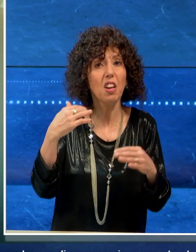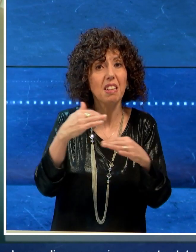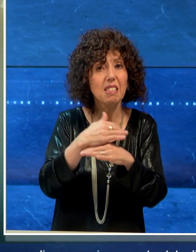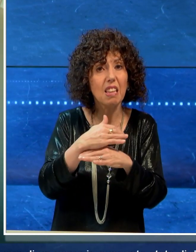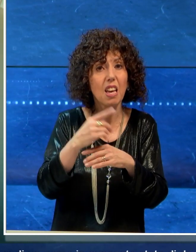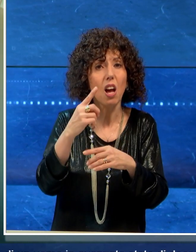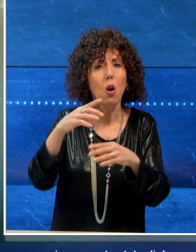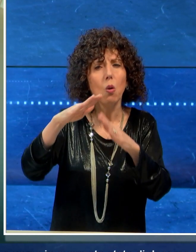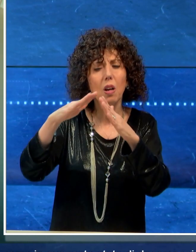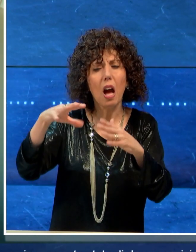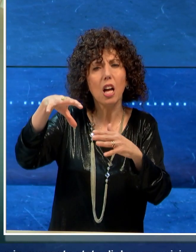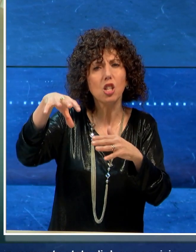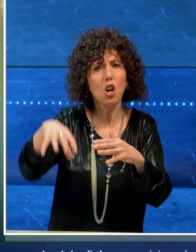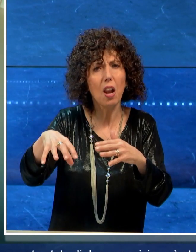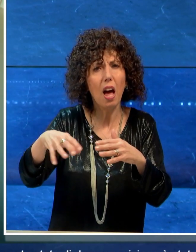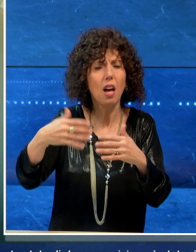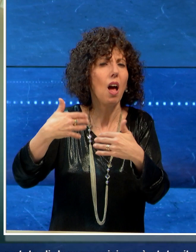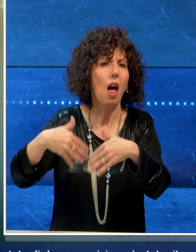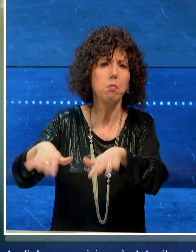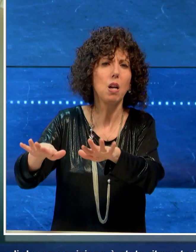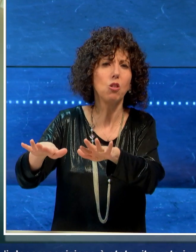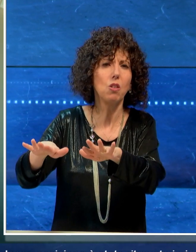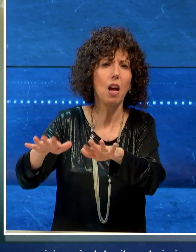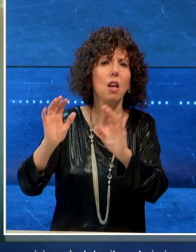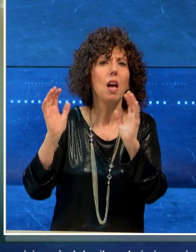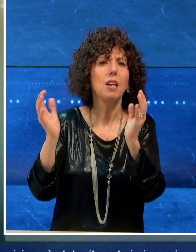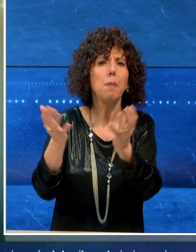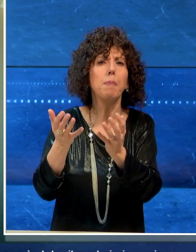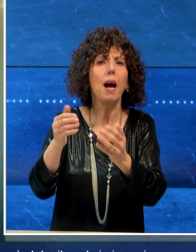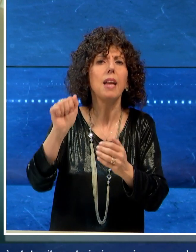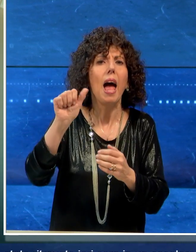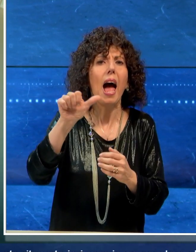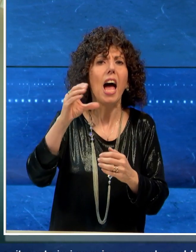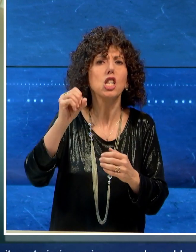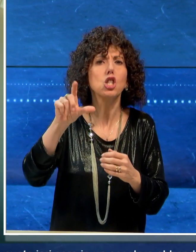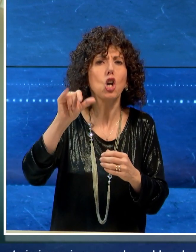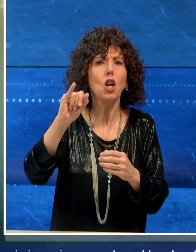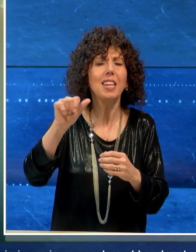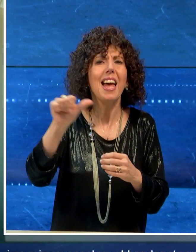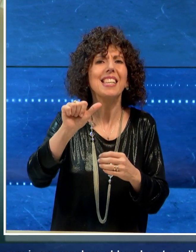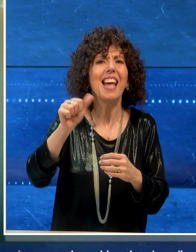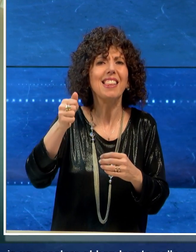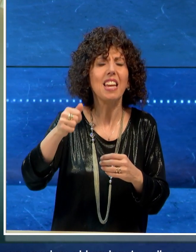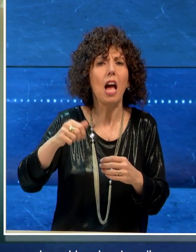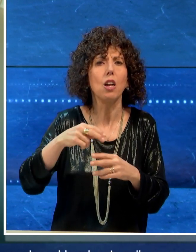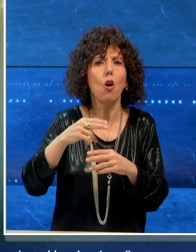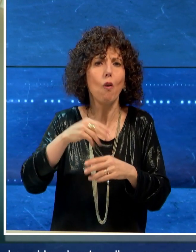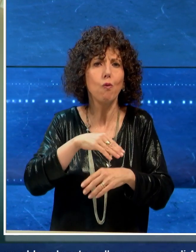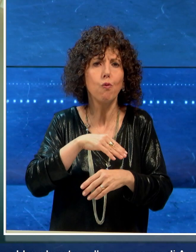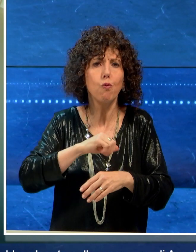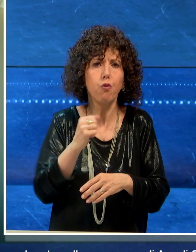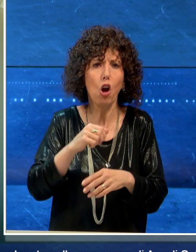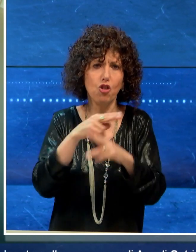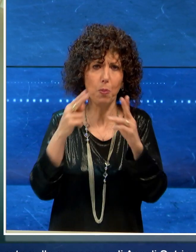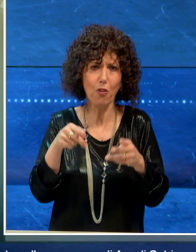Casolare abbandonato nelle campagne di Ascoli Satriano in provincia di Foggia